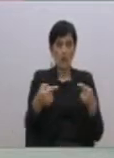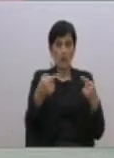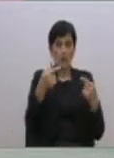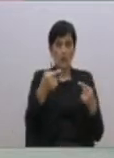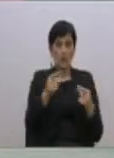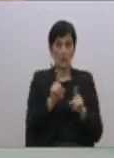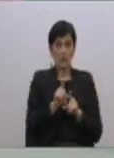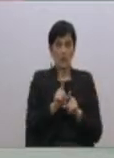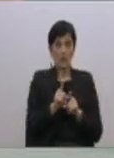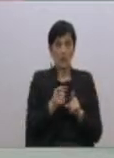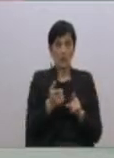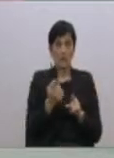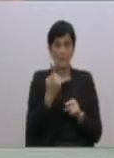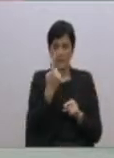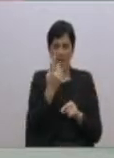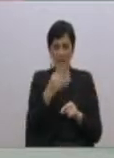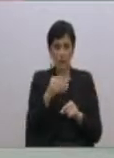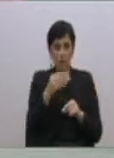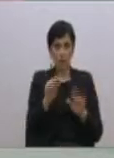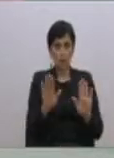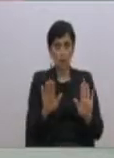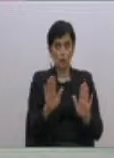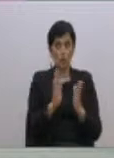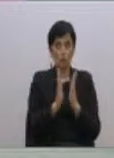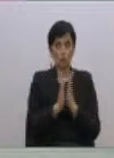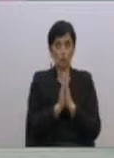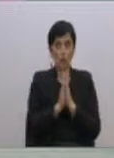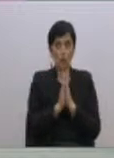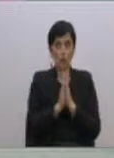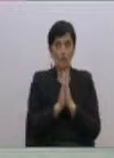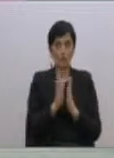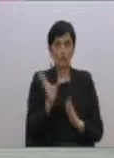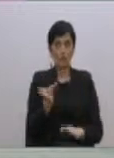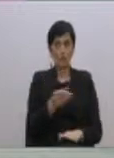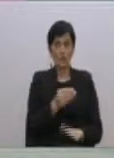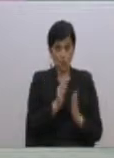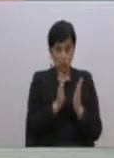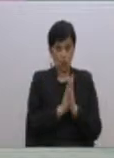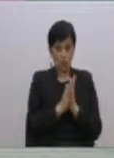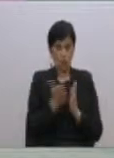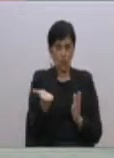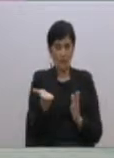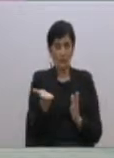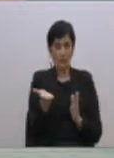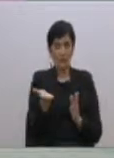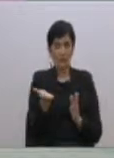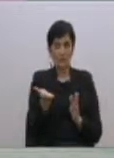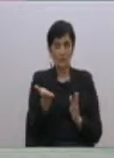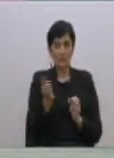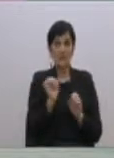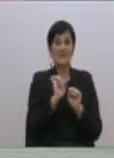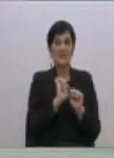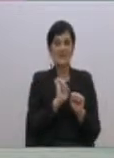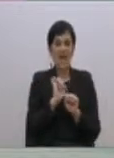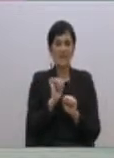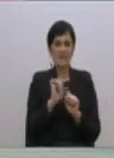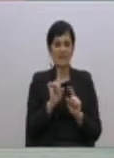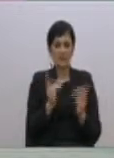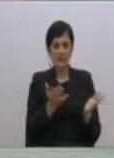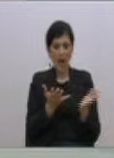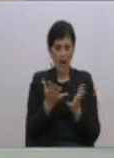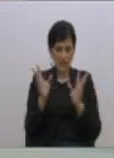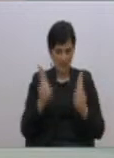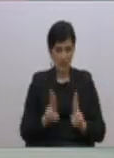პროკურორი ისა ერთი წუთით რა გთხოვთ რა ყველას გთხოვთ რა დავიცვათ, რაღაცა წესი